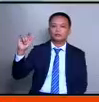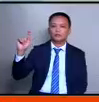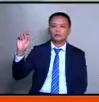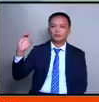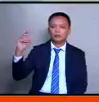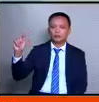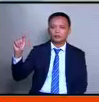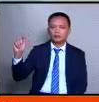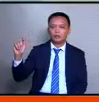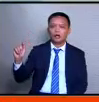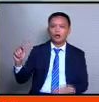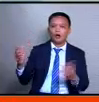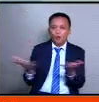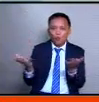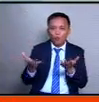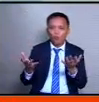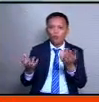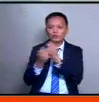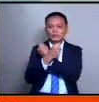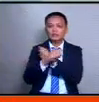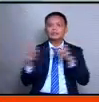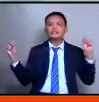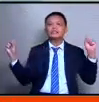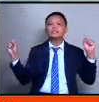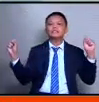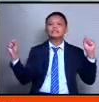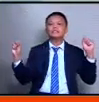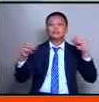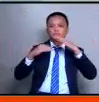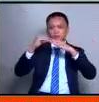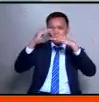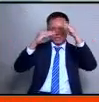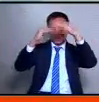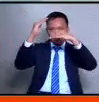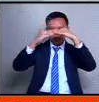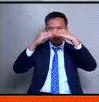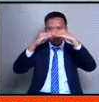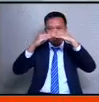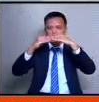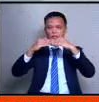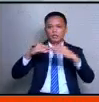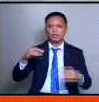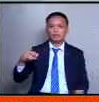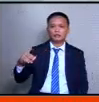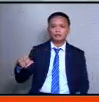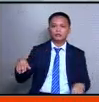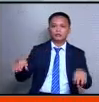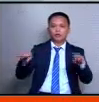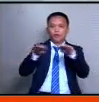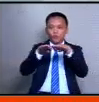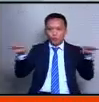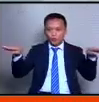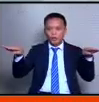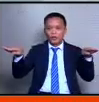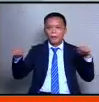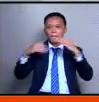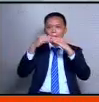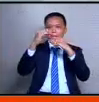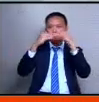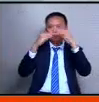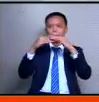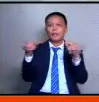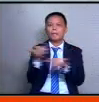sa isang palapag ba na building o sa limang palapag na building na pareho pong design